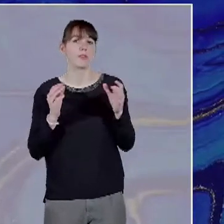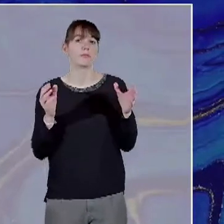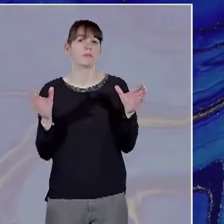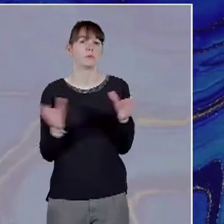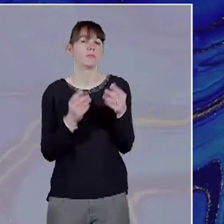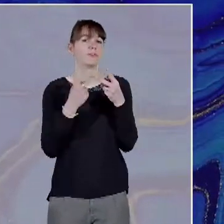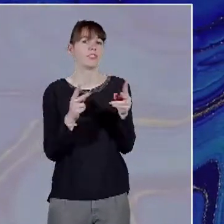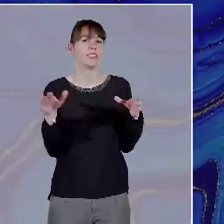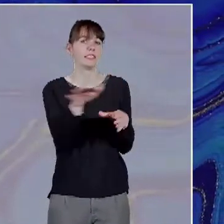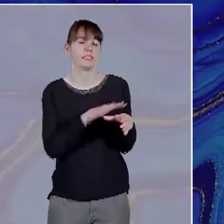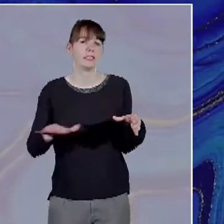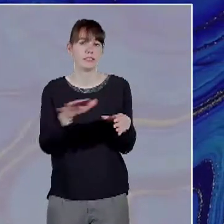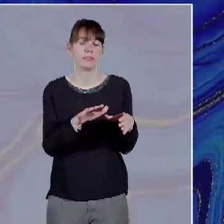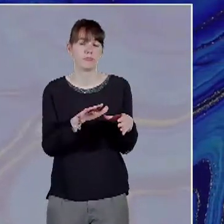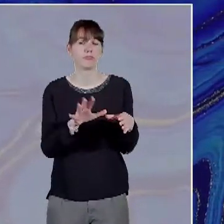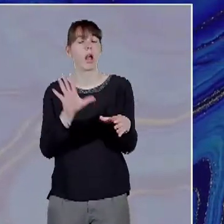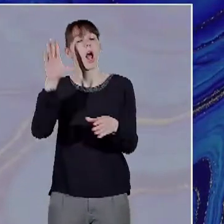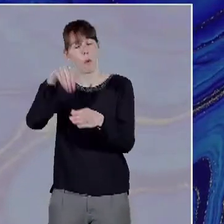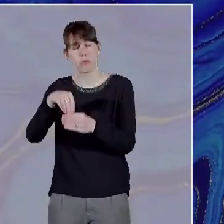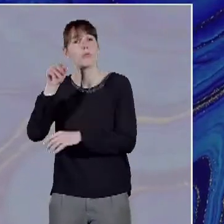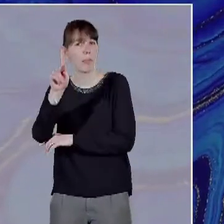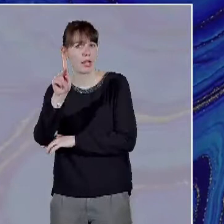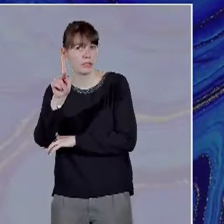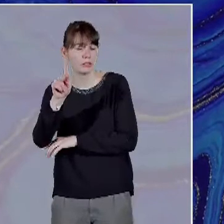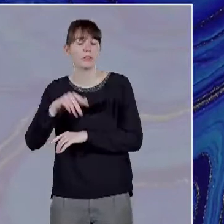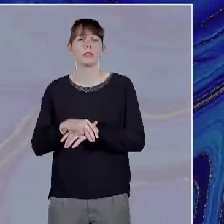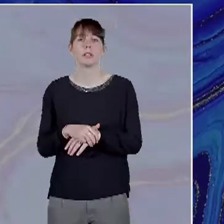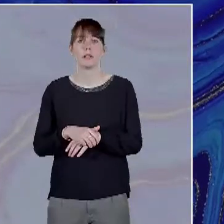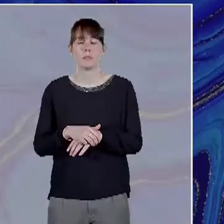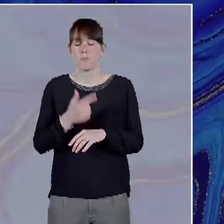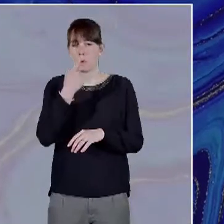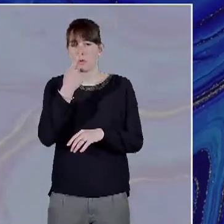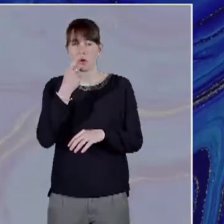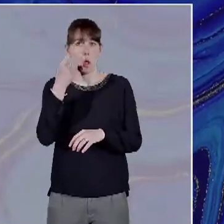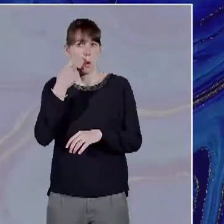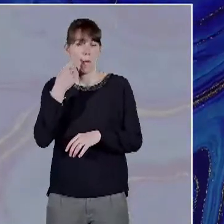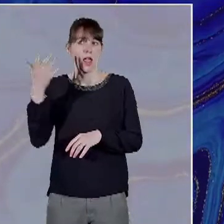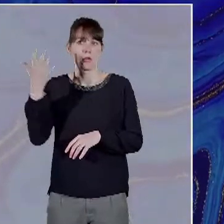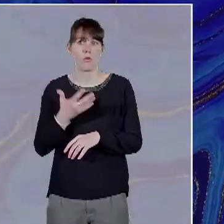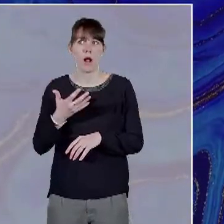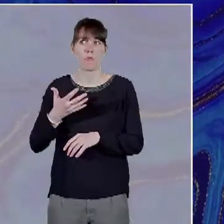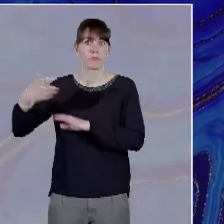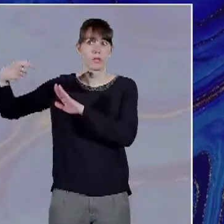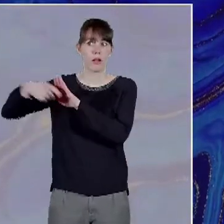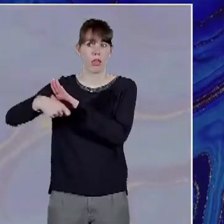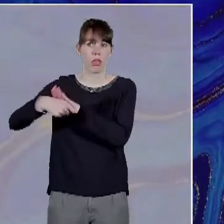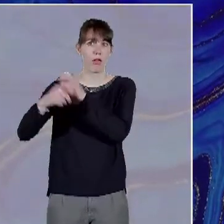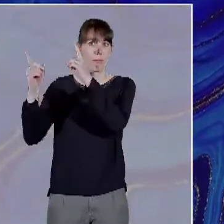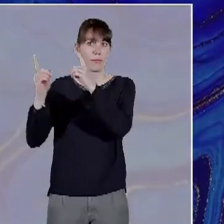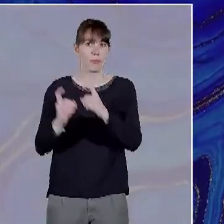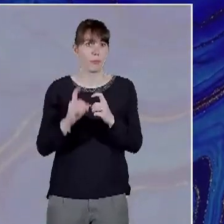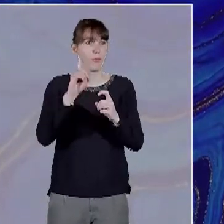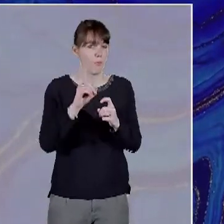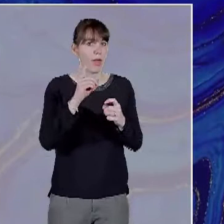collectivités sont toutes, et la ville de Paris en premier lieu, face à une baisse de recettes et une augmentation de charges massive. Donc